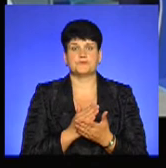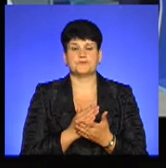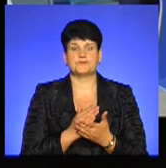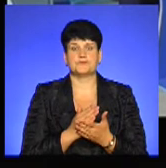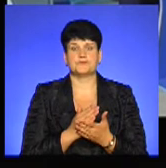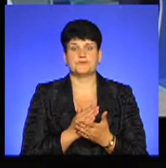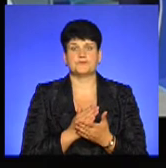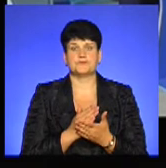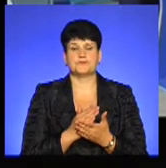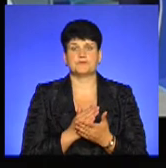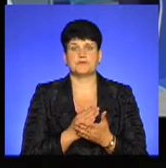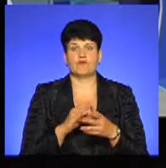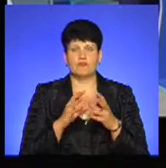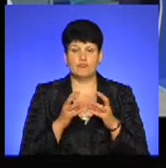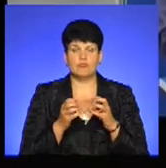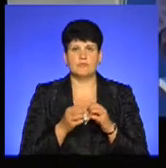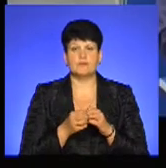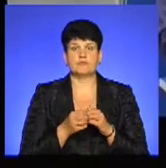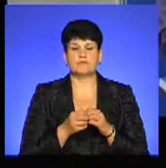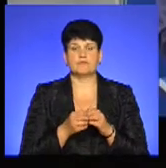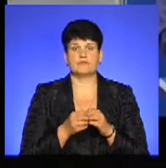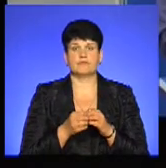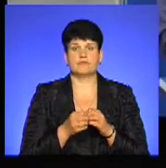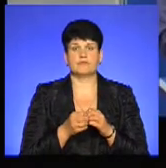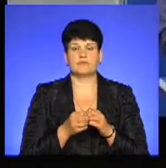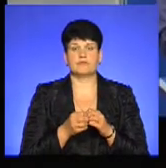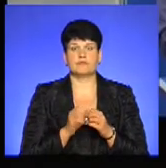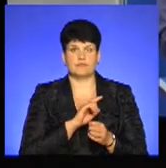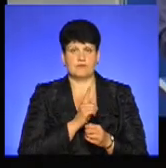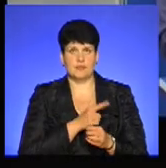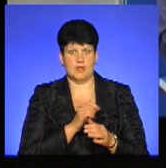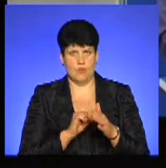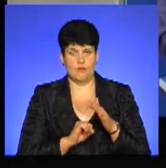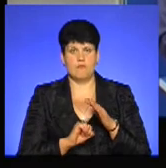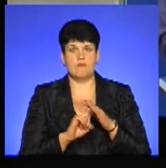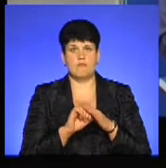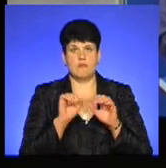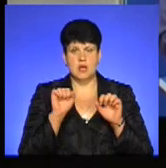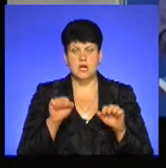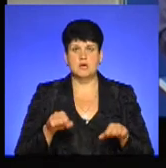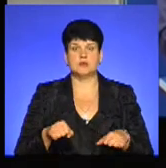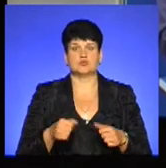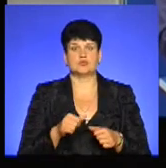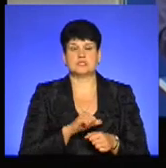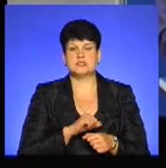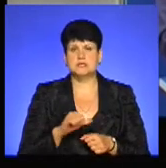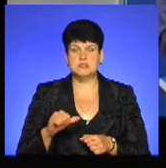вони мають, в принципі, досить потужну базу і зможуть